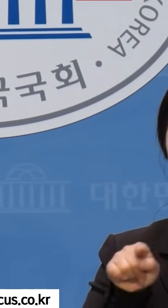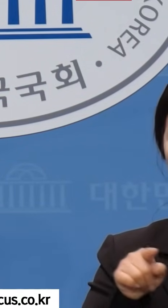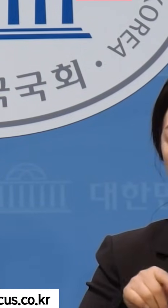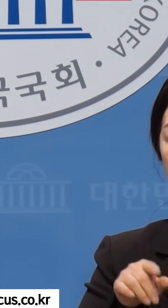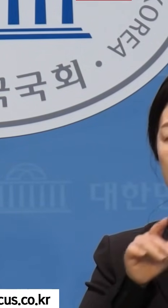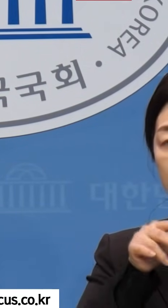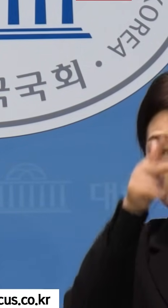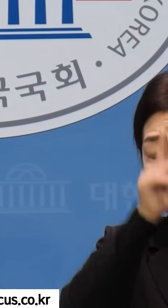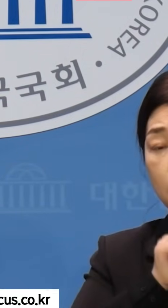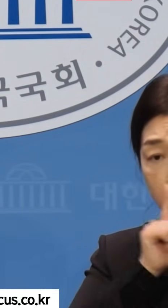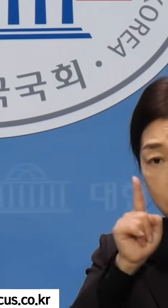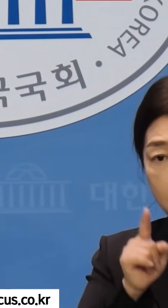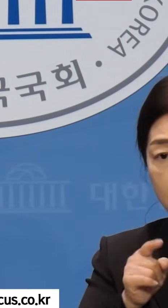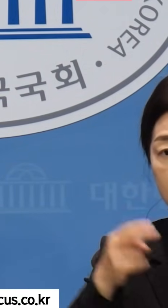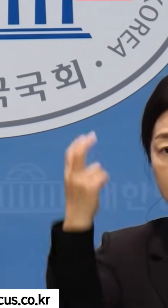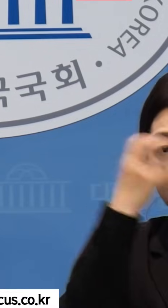있습니다.